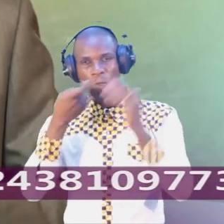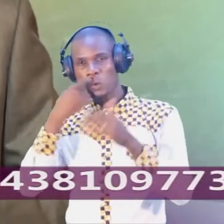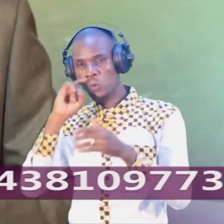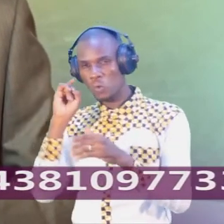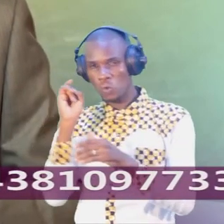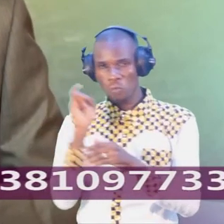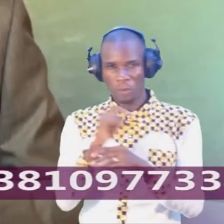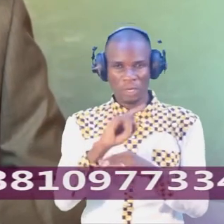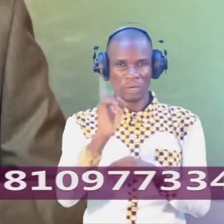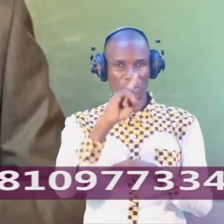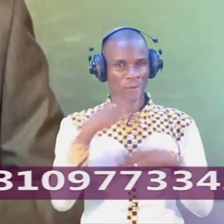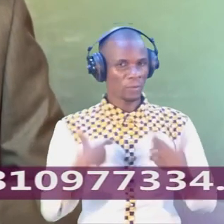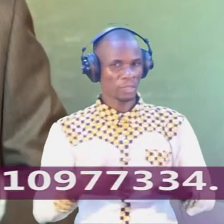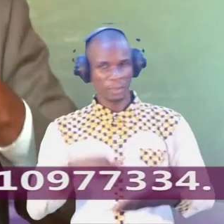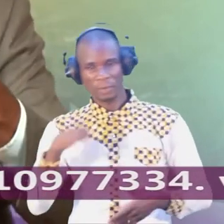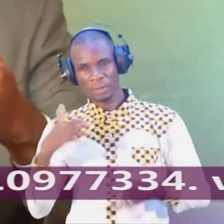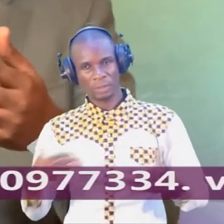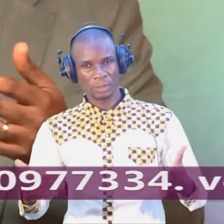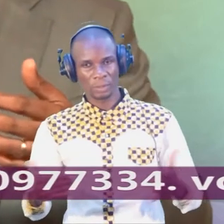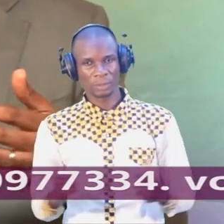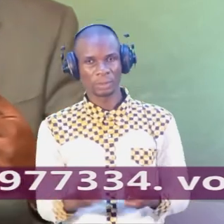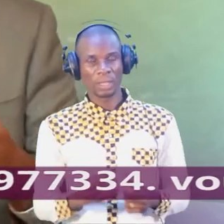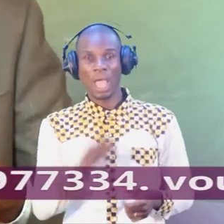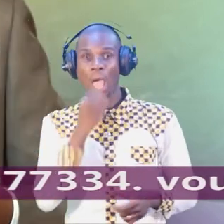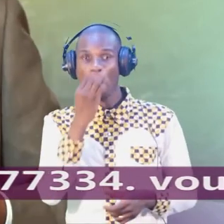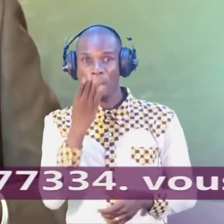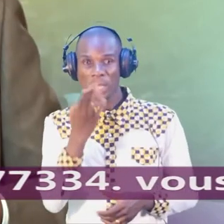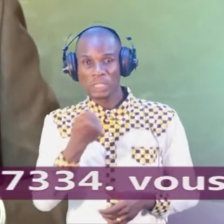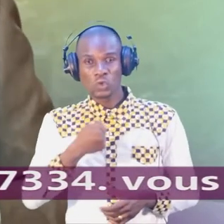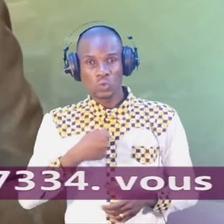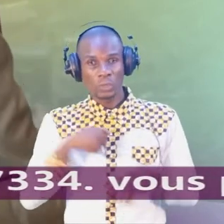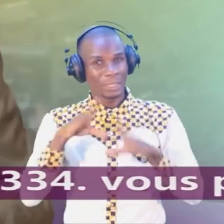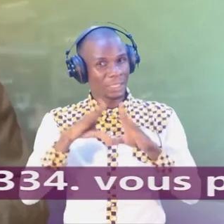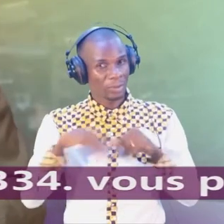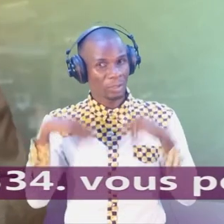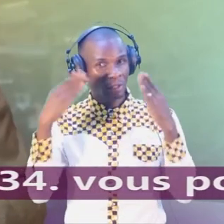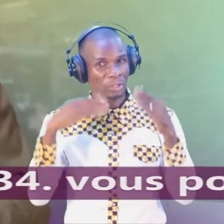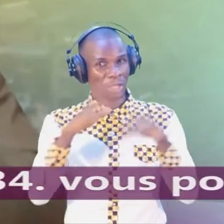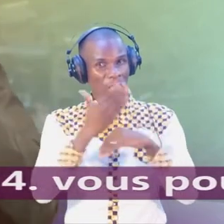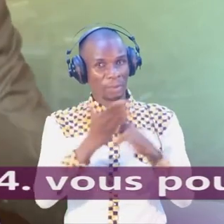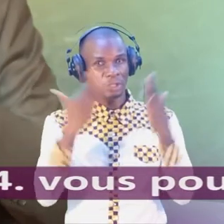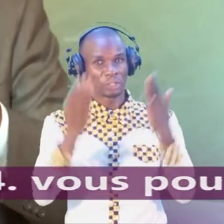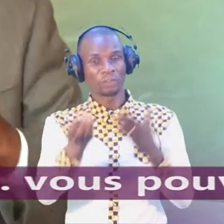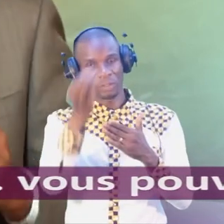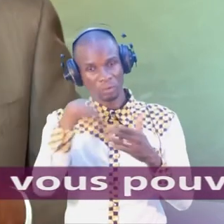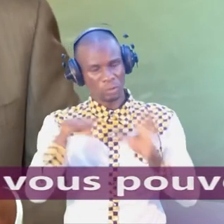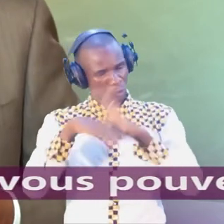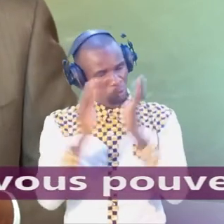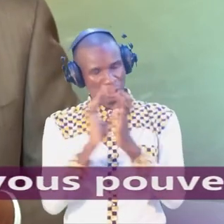Amri hii yafaa tuweke matumaini yetu katika maagizo ya Mungu.